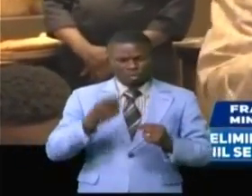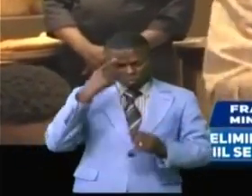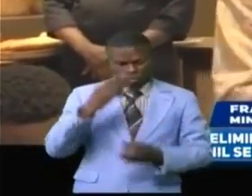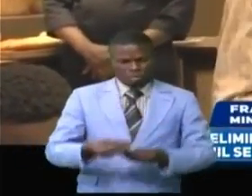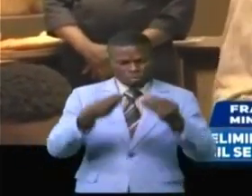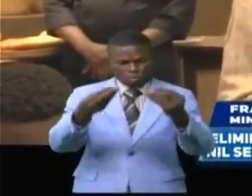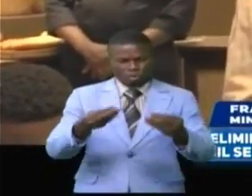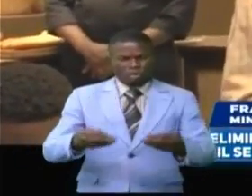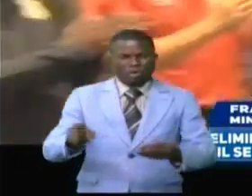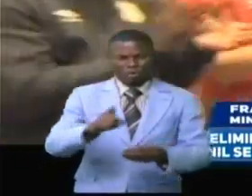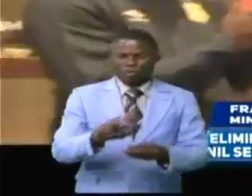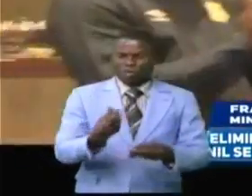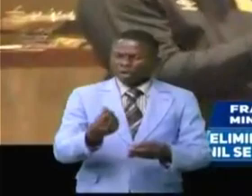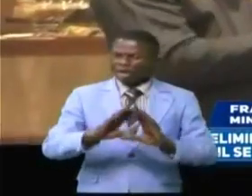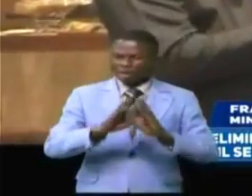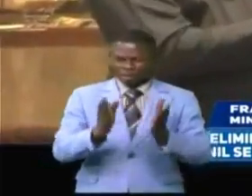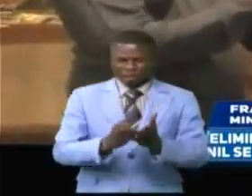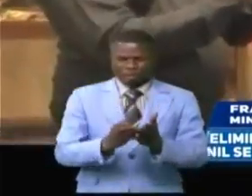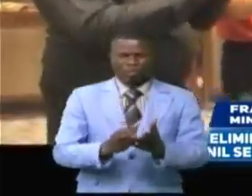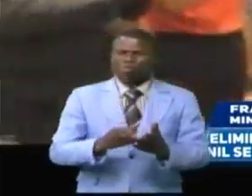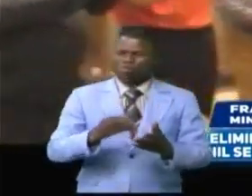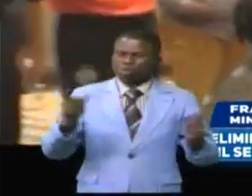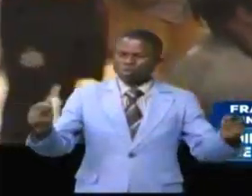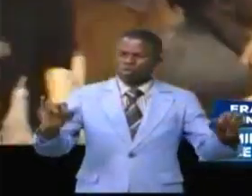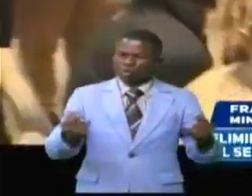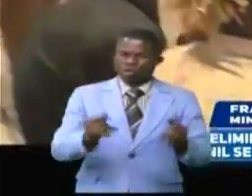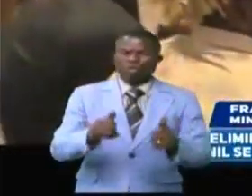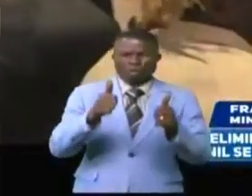des conditions professionnelles.